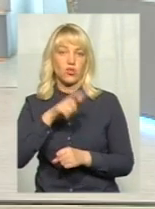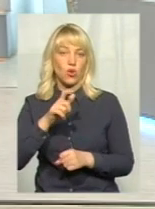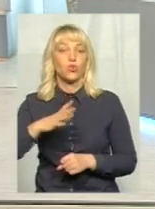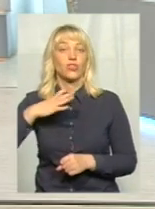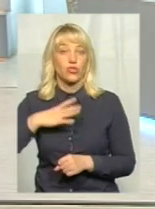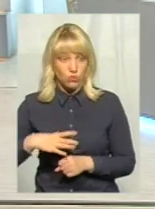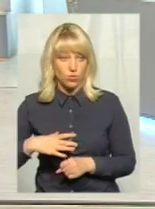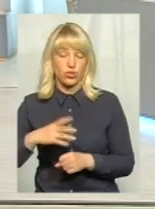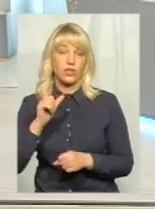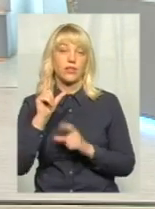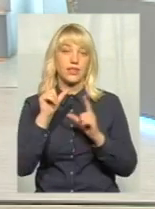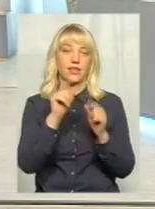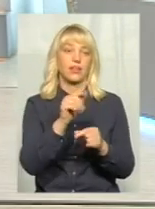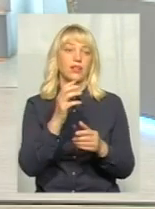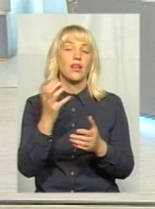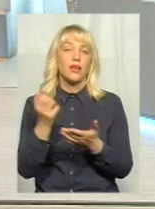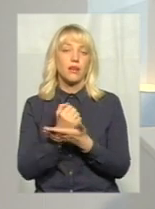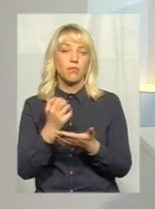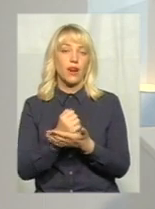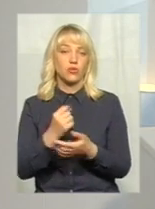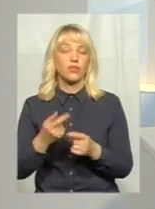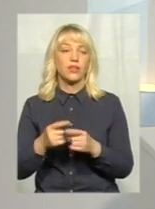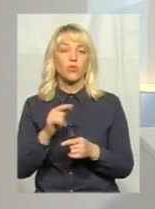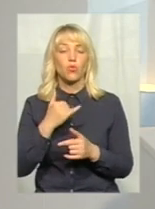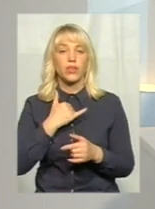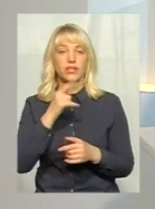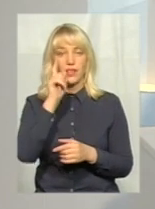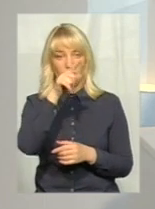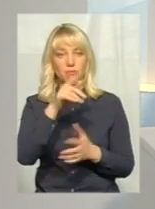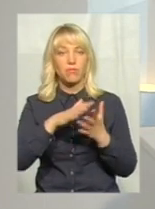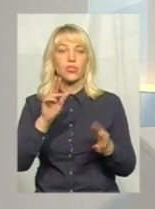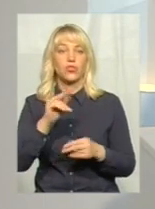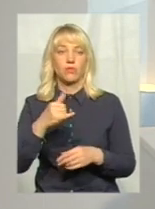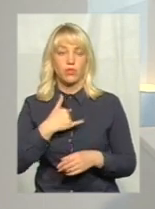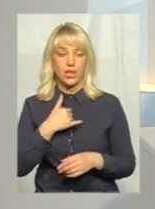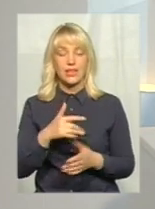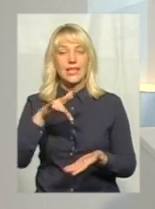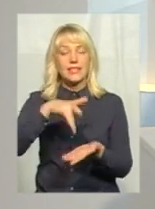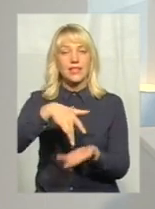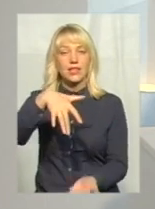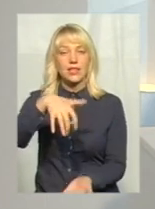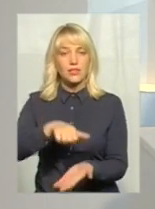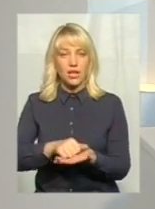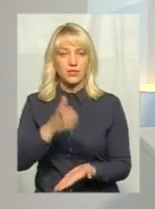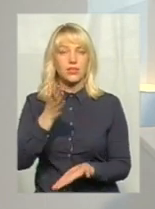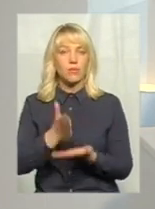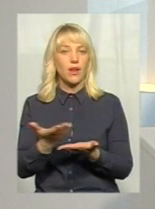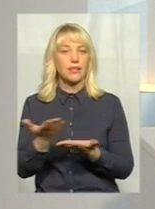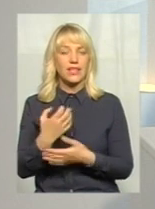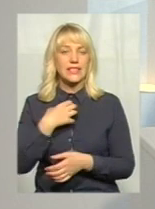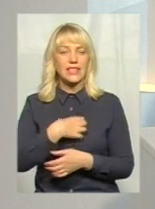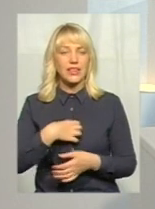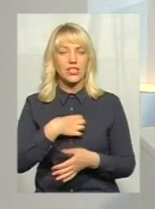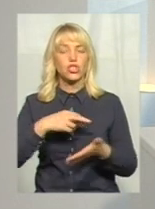їхати і працювати, тому що це більше, ніж у нас. Але центр зайнятості, керівництво має якийсь стратегічний план